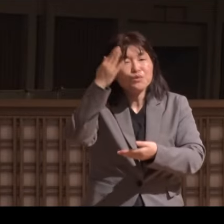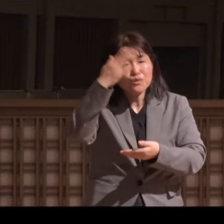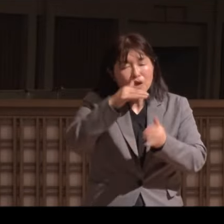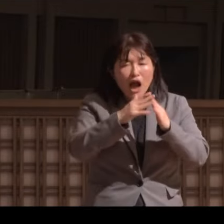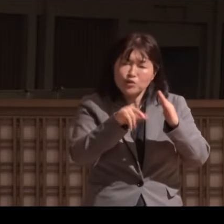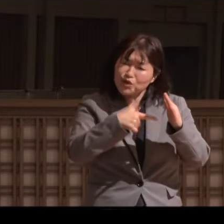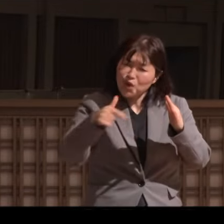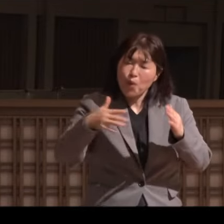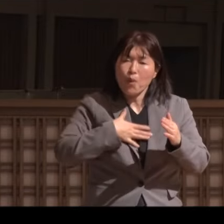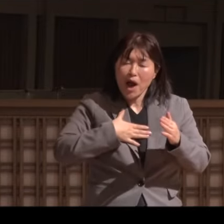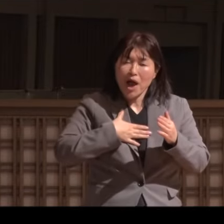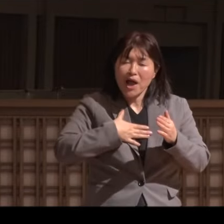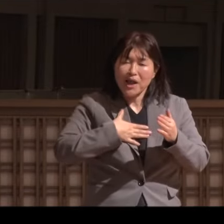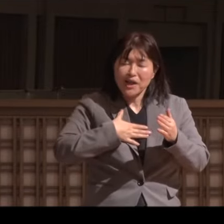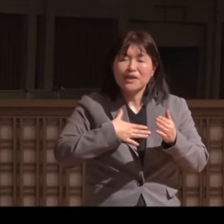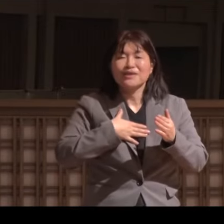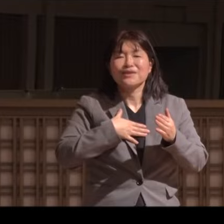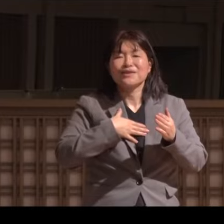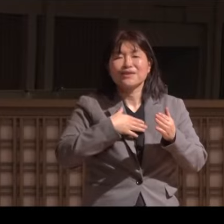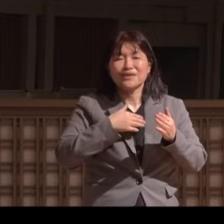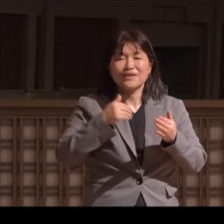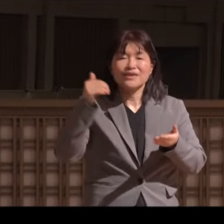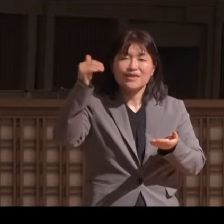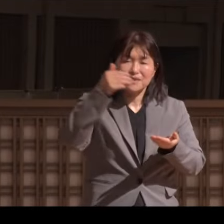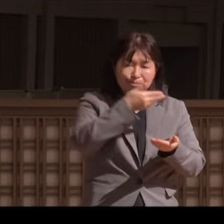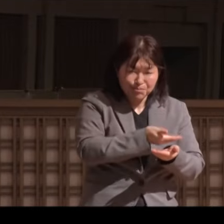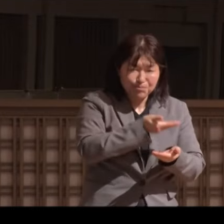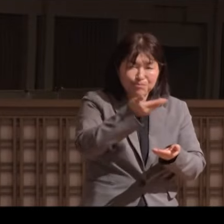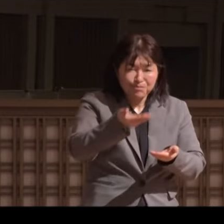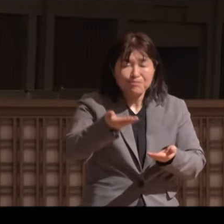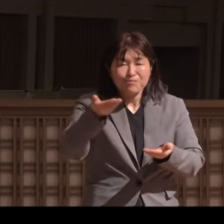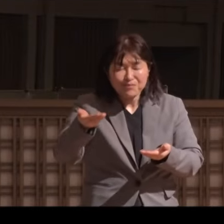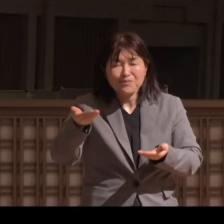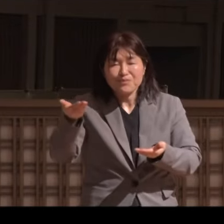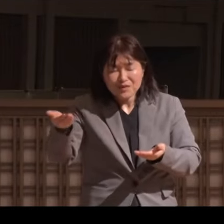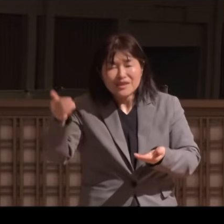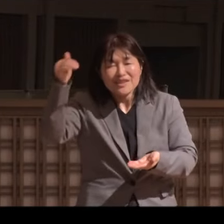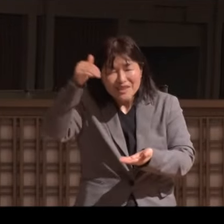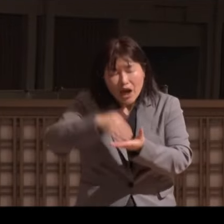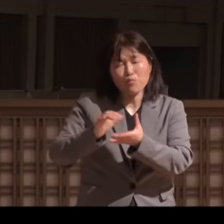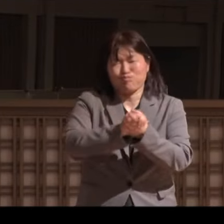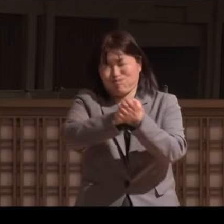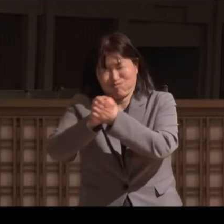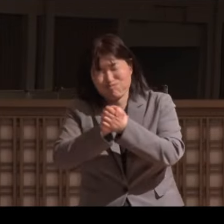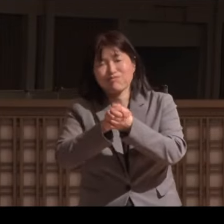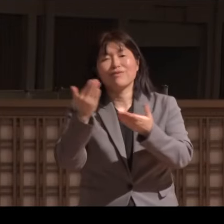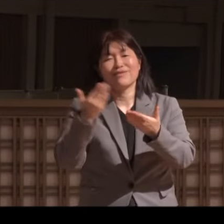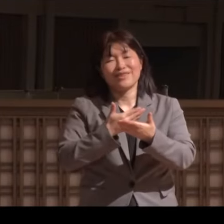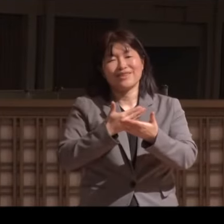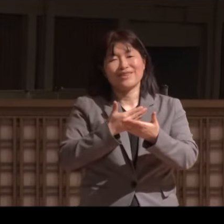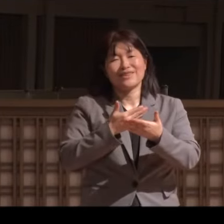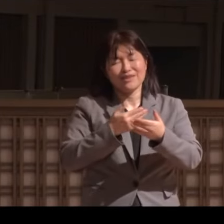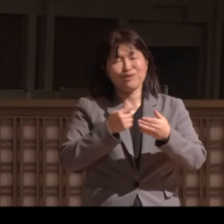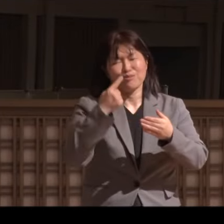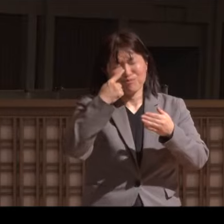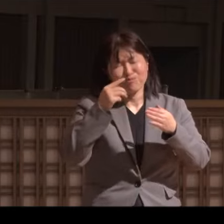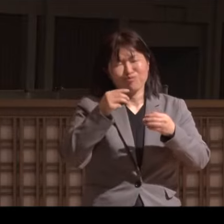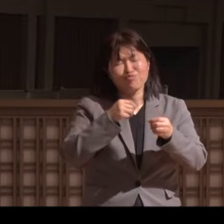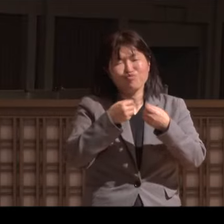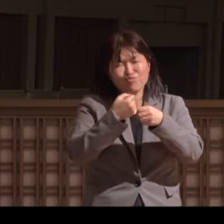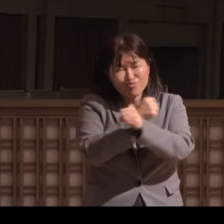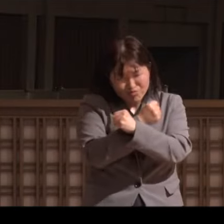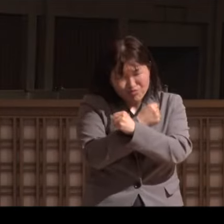分かるようになって知り合いになっていくそしてあのだんだんこうそこから友達になっていくというような形でこうご近所の方たち